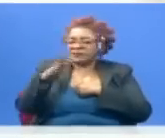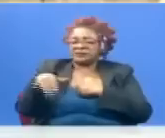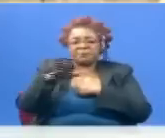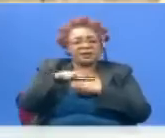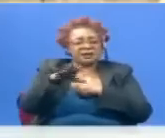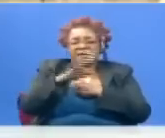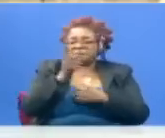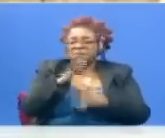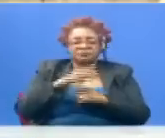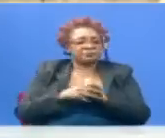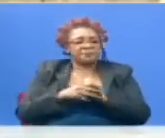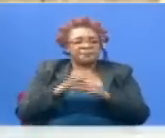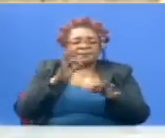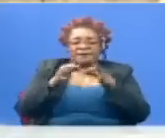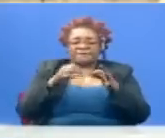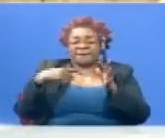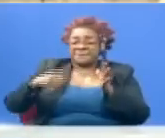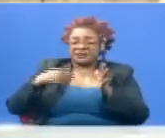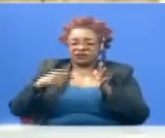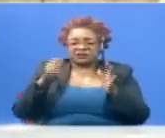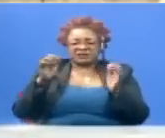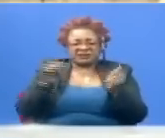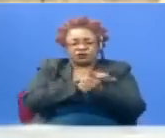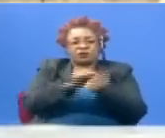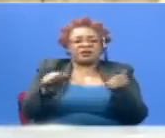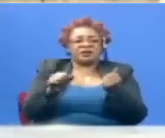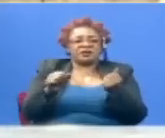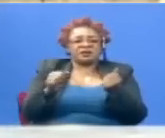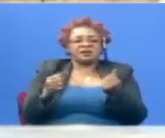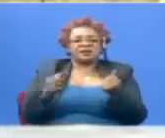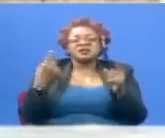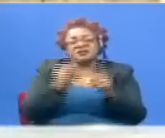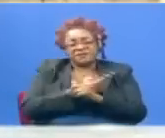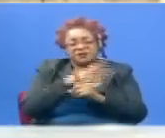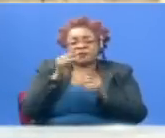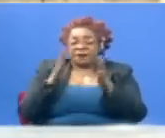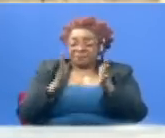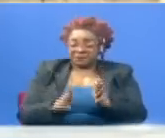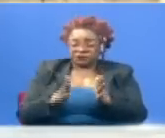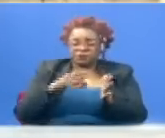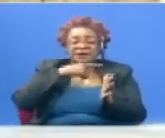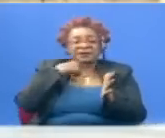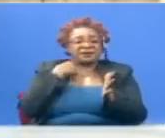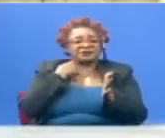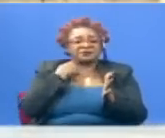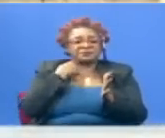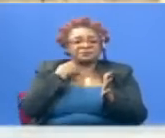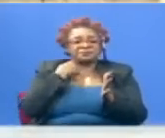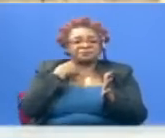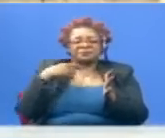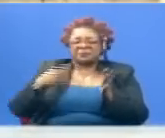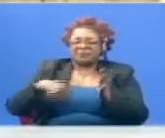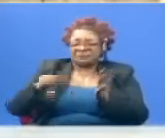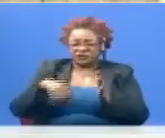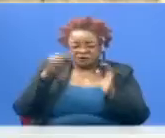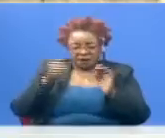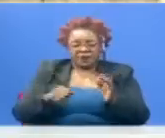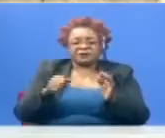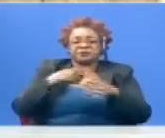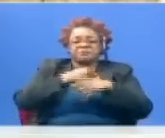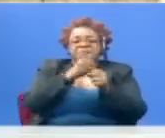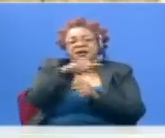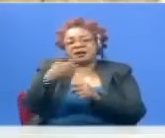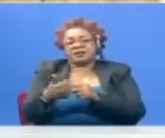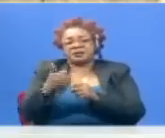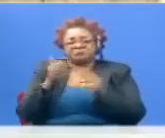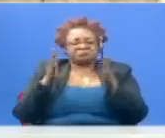hazards. If a machine ikikuwa destroyed, it's very different from a person being killed. You know, a machine you can replace, but human life, no. So